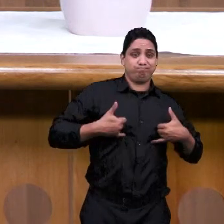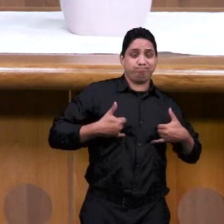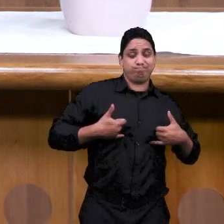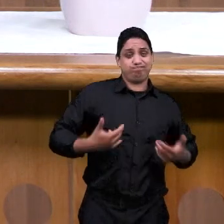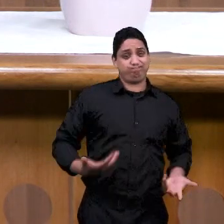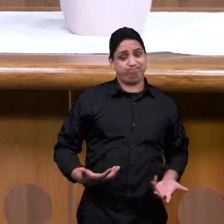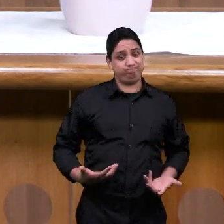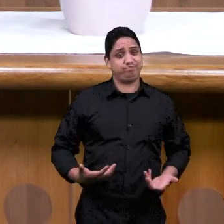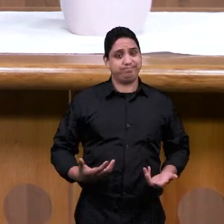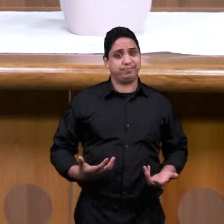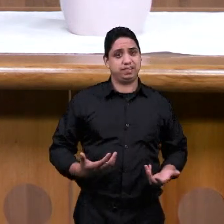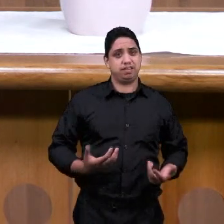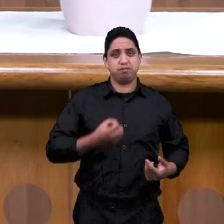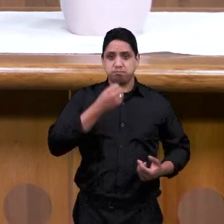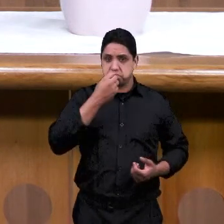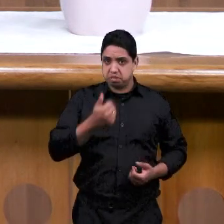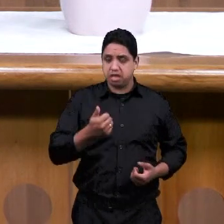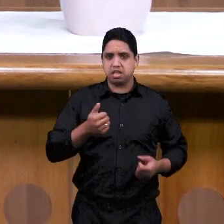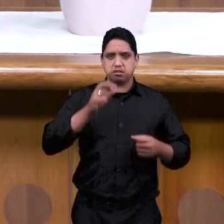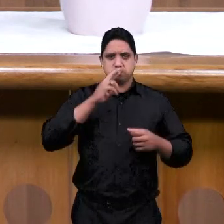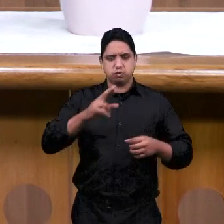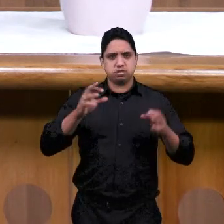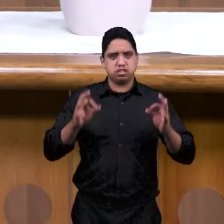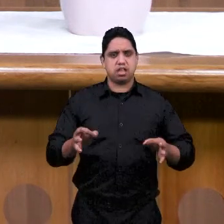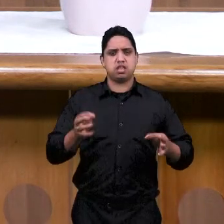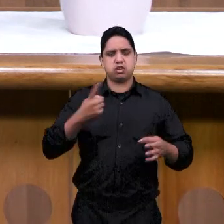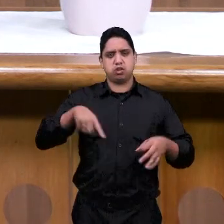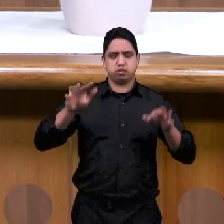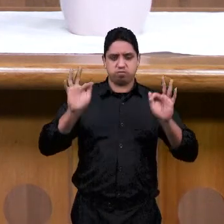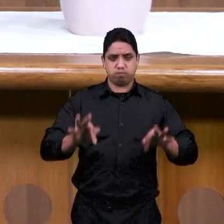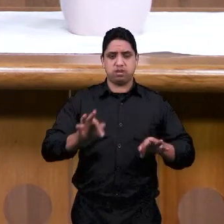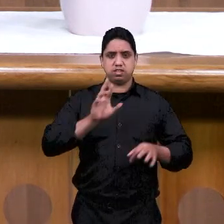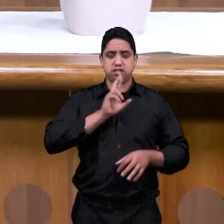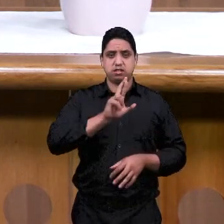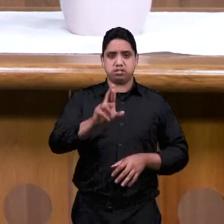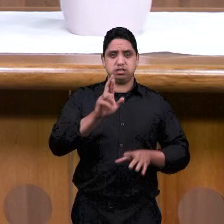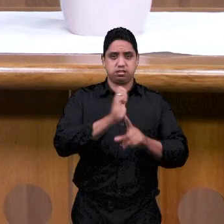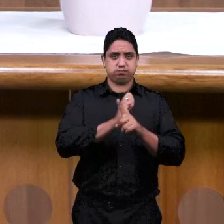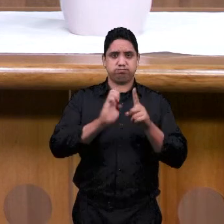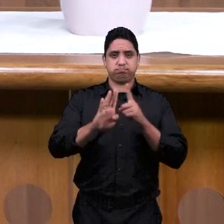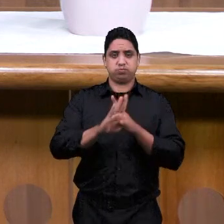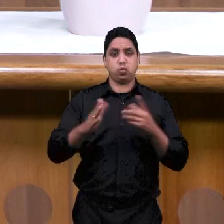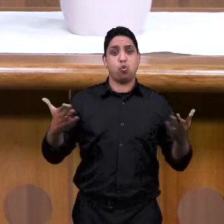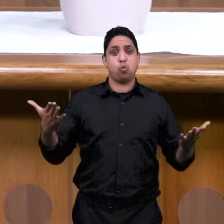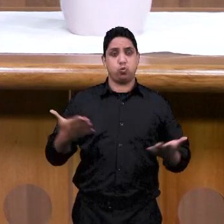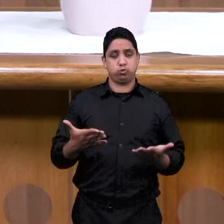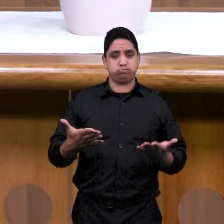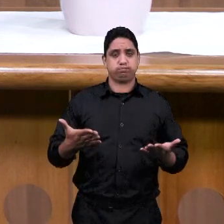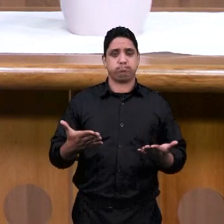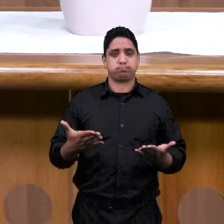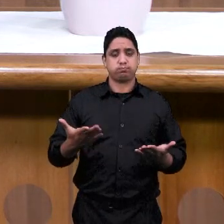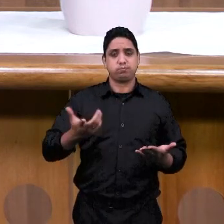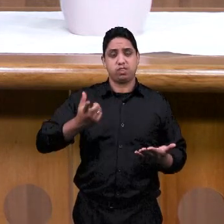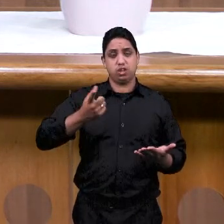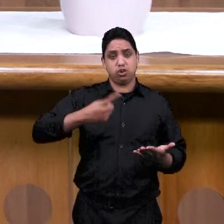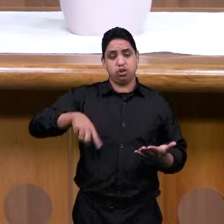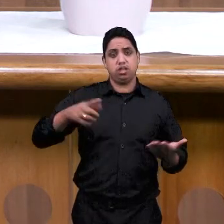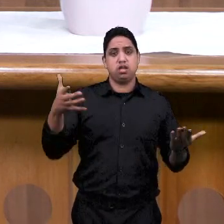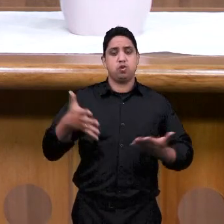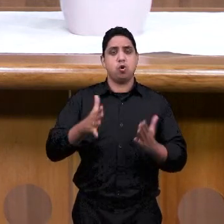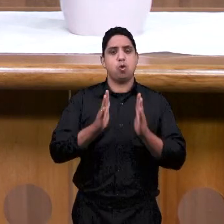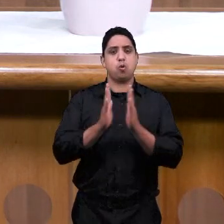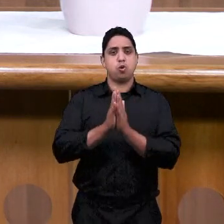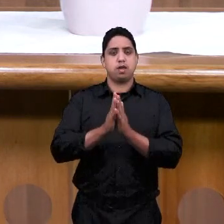sœurs. Nous finissons ici cette partie des réponses données à l'école publique dominicale d'aujourd'hui. Et nous allons maintenant prier pour